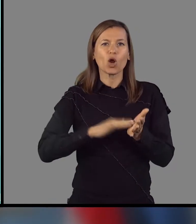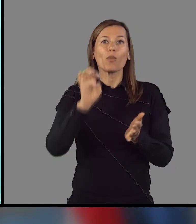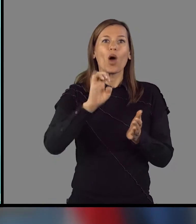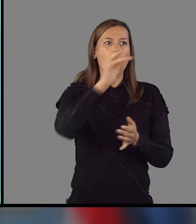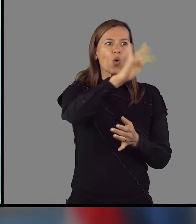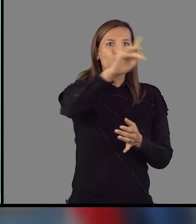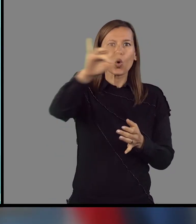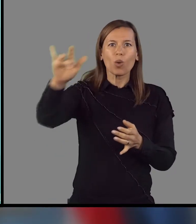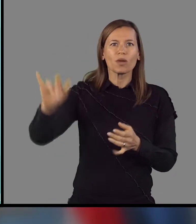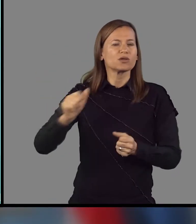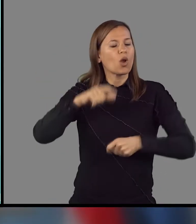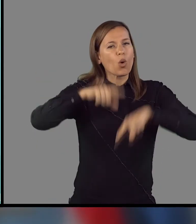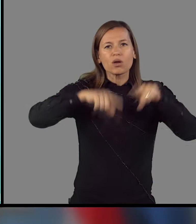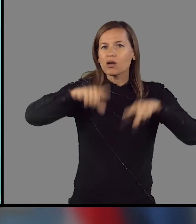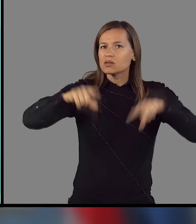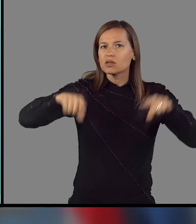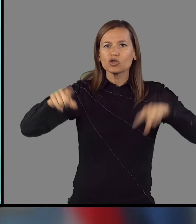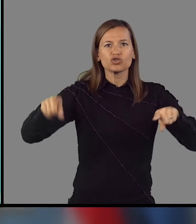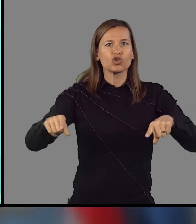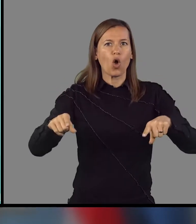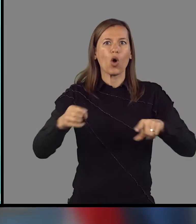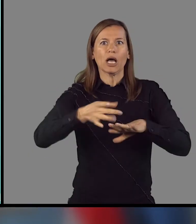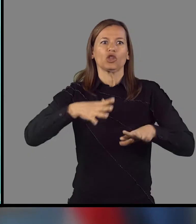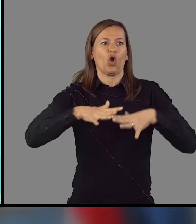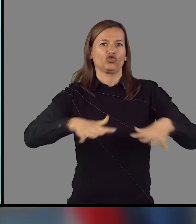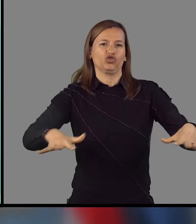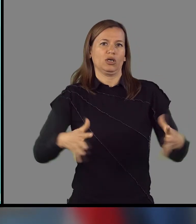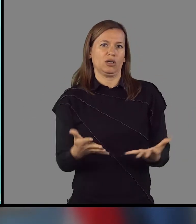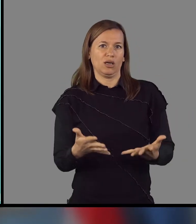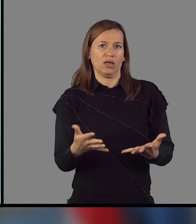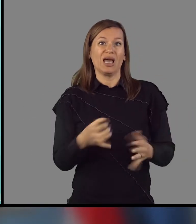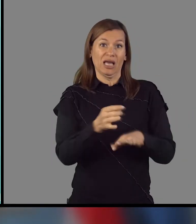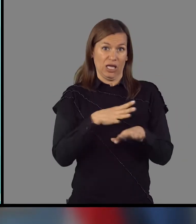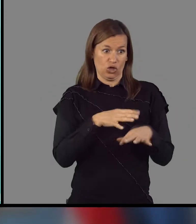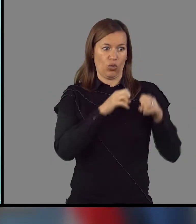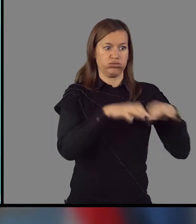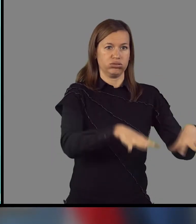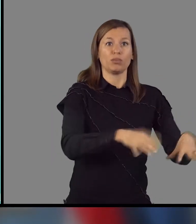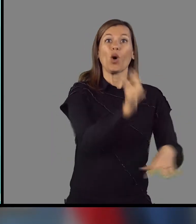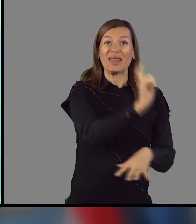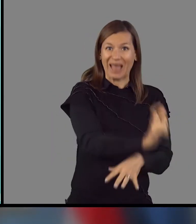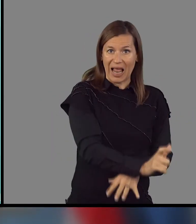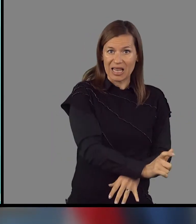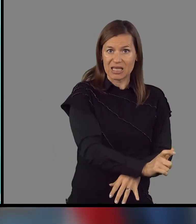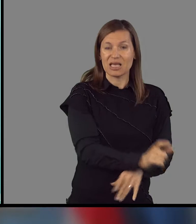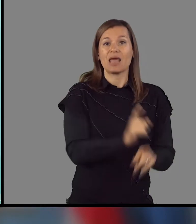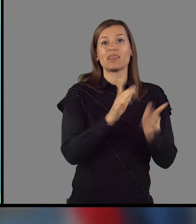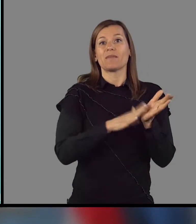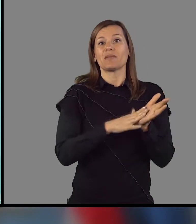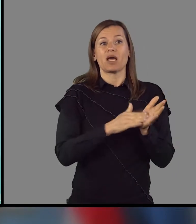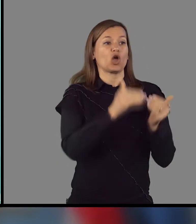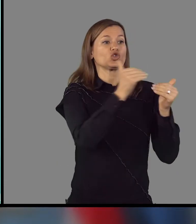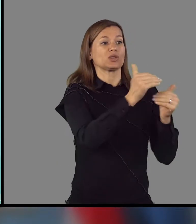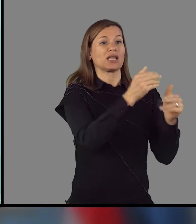primerov po evropskih državah zelo različno hitro narašča. Hitro narašča po Italiji, medtem